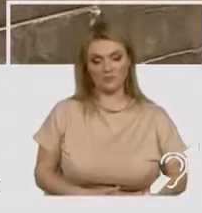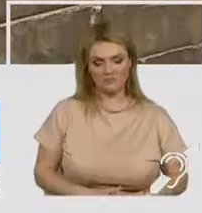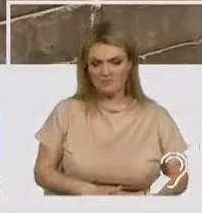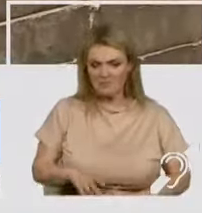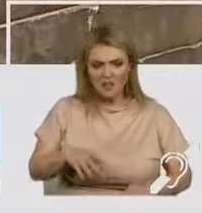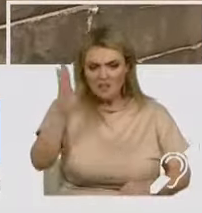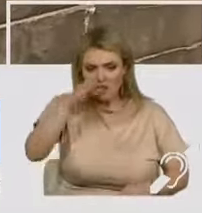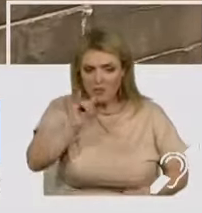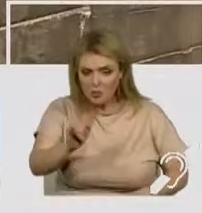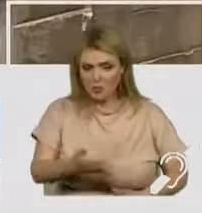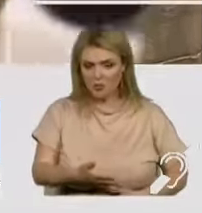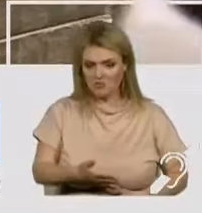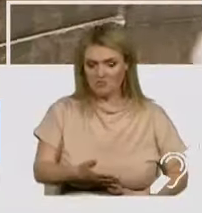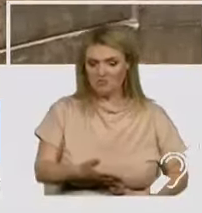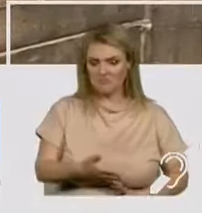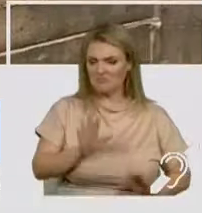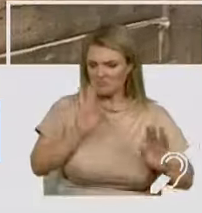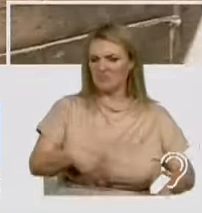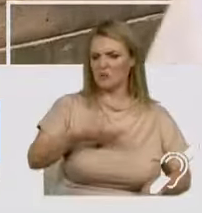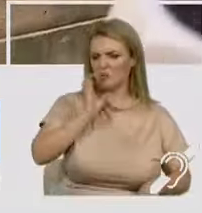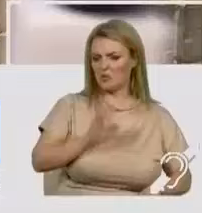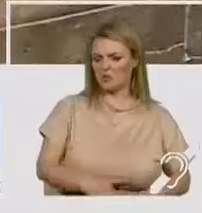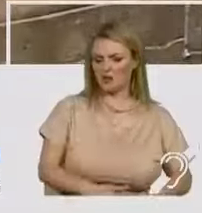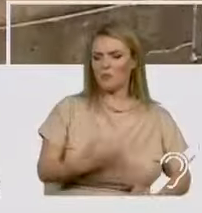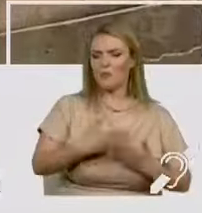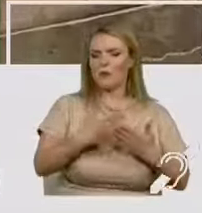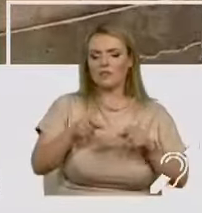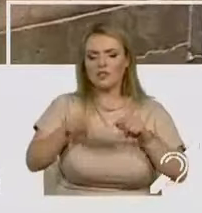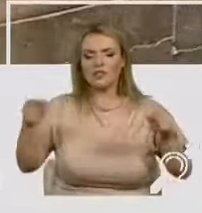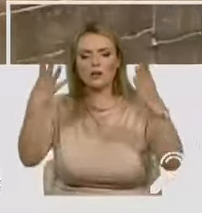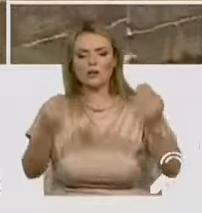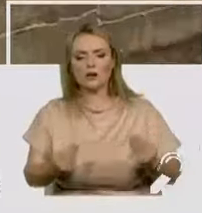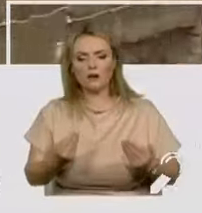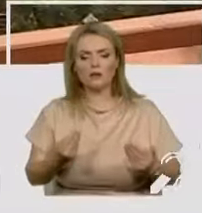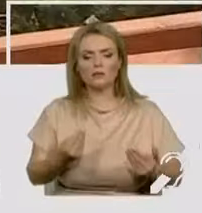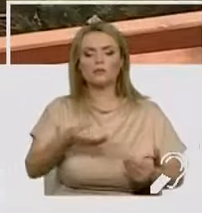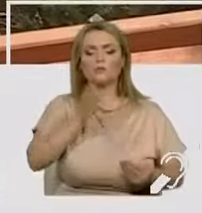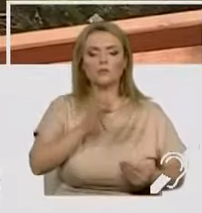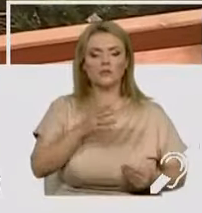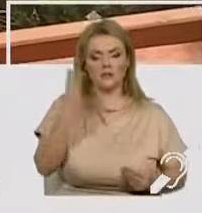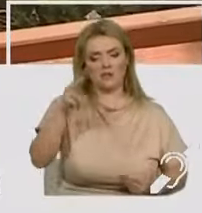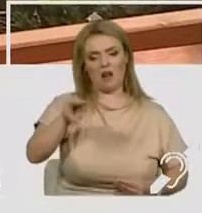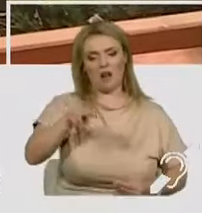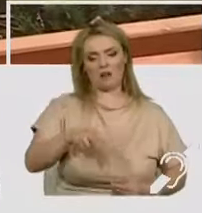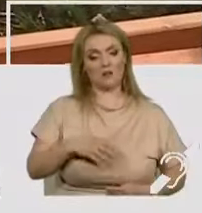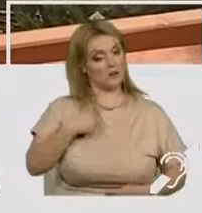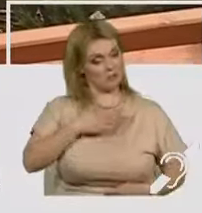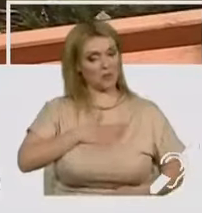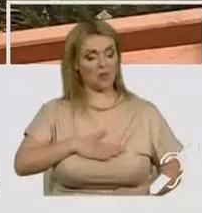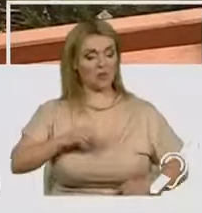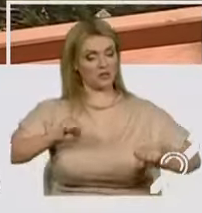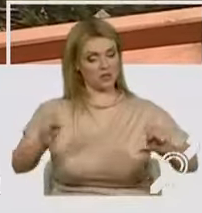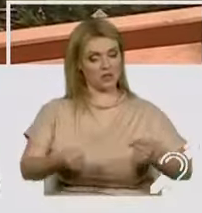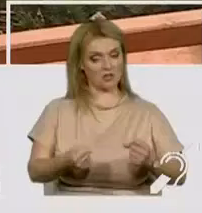setea bine? Da. Câtă apă beți așa, plus minus, pe zi? La 2 litri. Foarte plăcut, rece